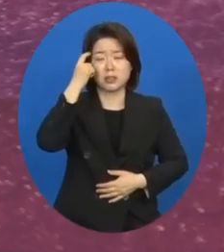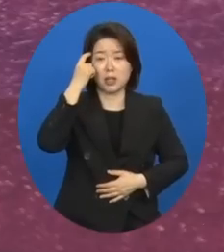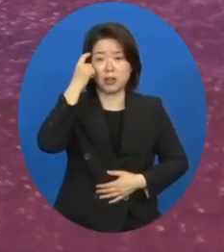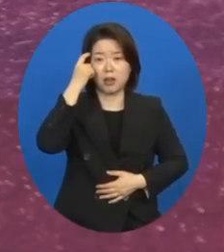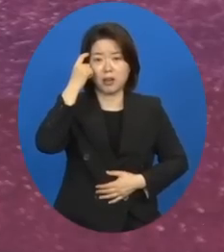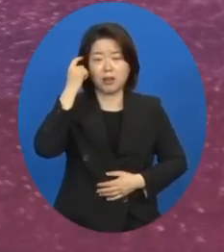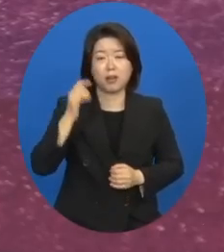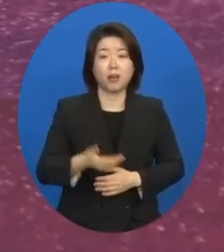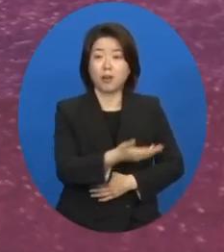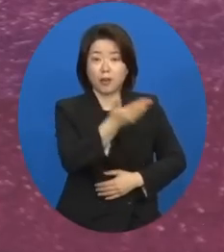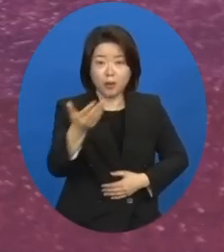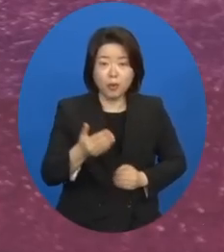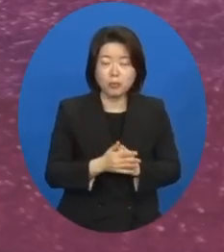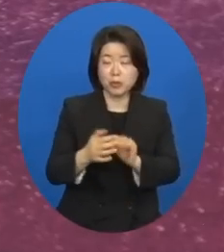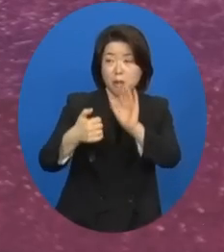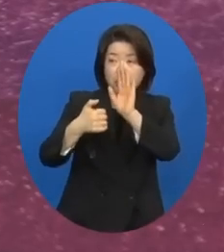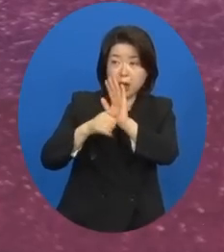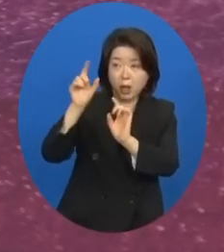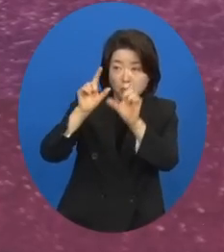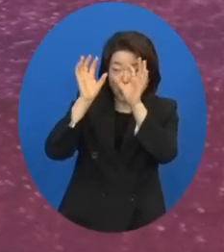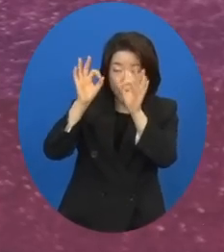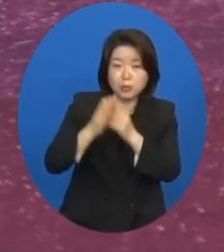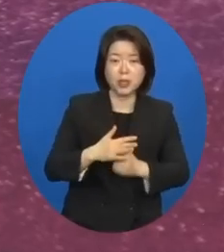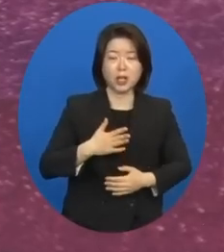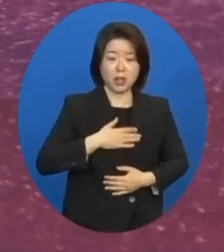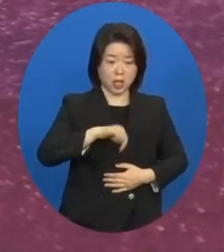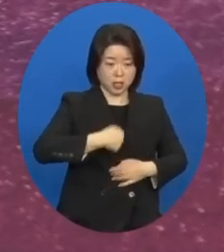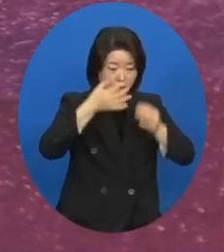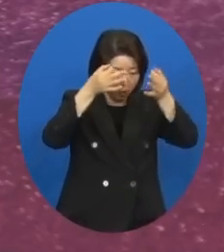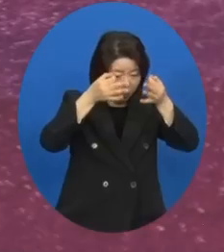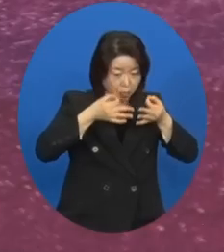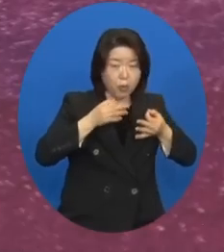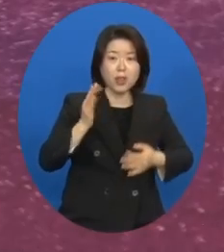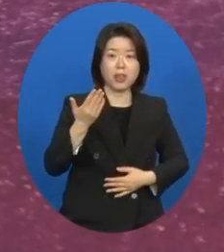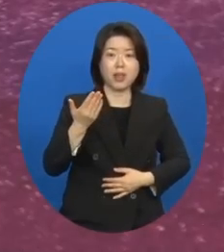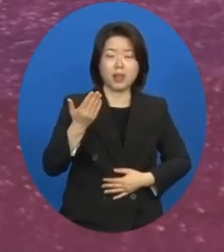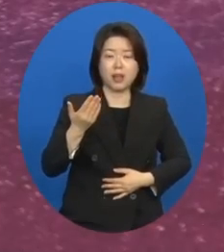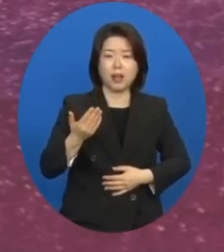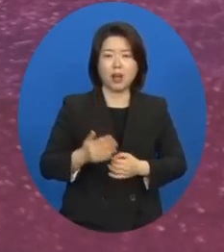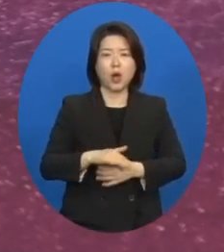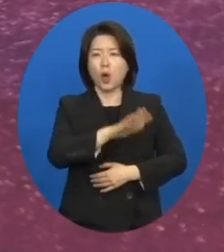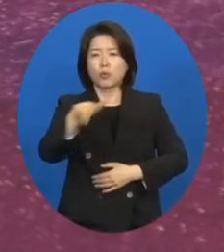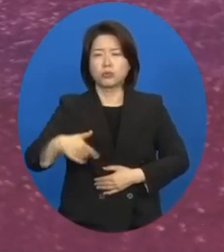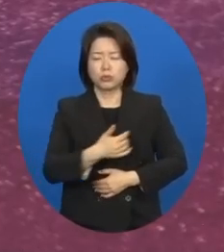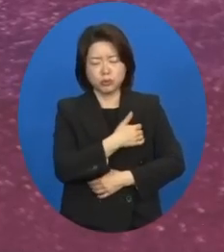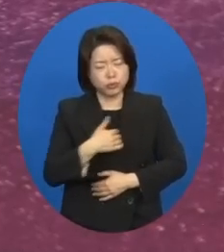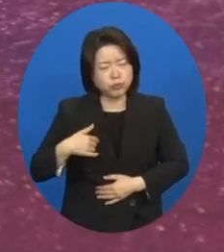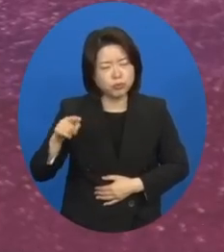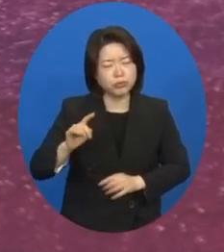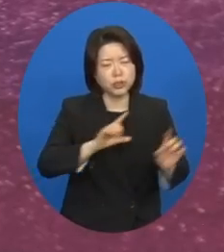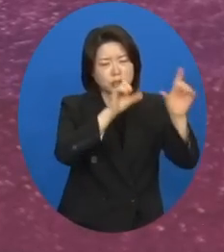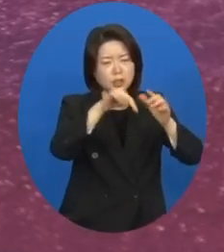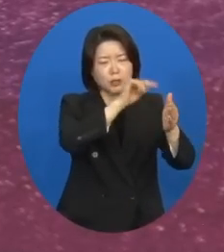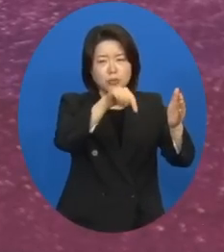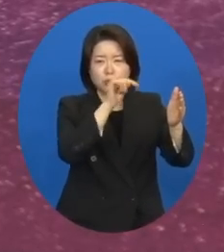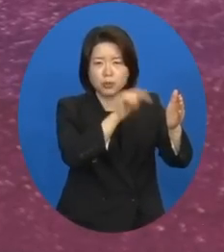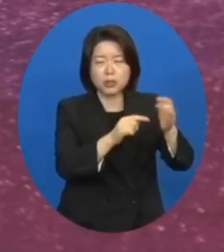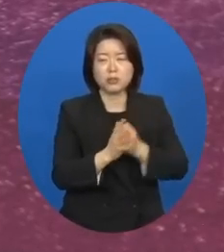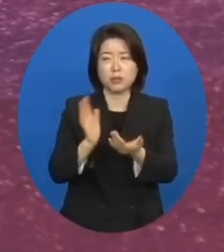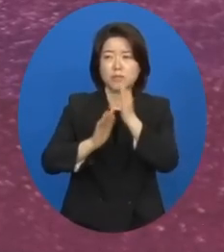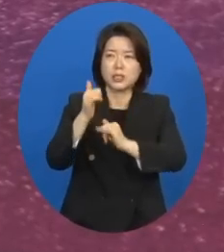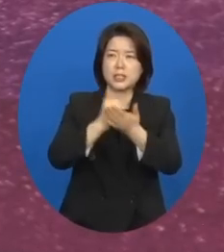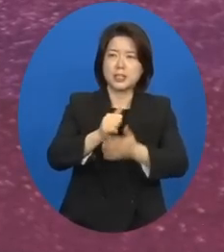모습을 볼 때 내 자신의 모습이 보이지 않습니까? 우리도 얼마든지 빌라도처럼 삶에서